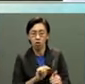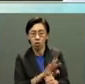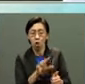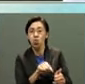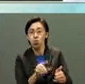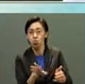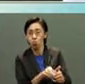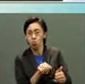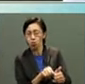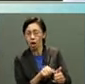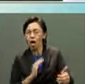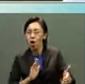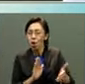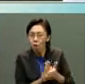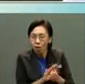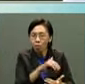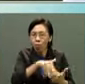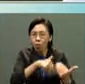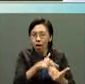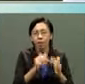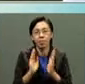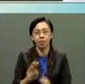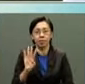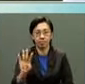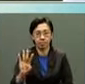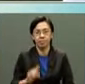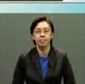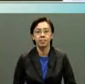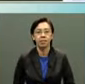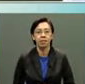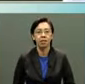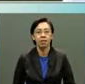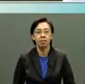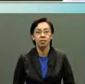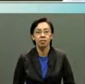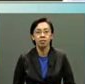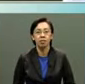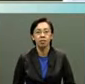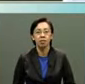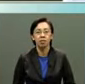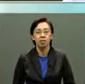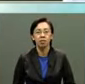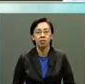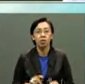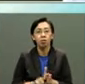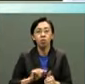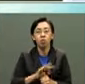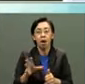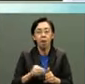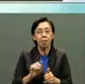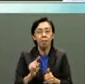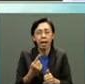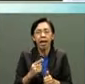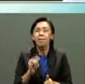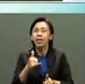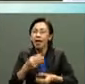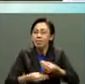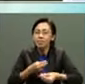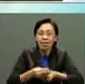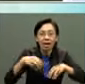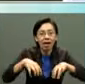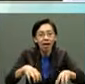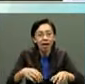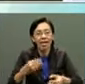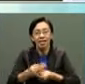วยยืนยันรายก่อนหน้านี้4คนนะครับแล้วก็ไม่เกี่ยวกับรายก่อนหน้านี้เลยก็คือแต่เขาไปตลาดนัดไปห้